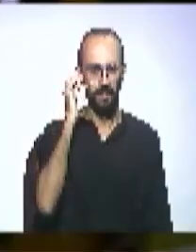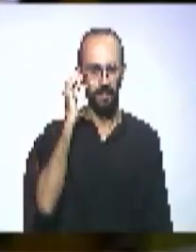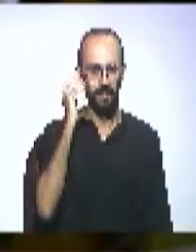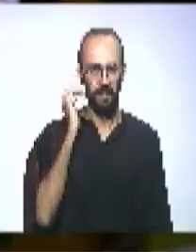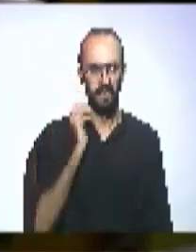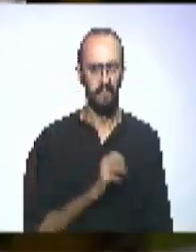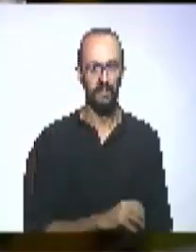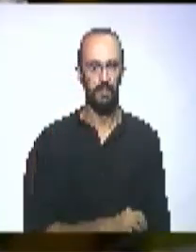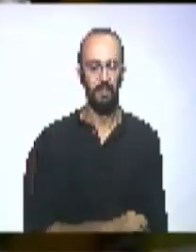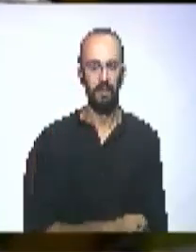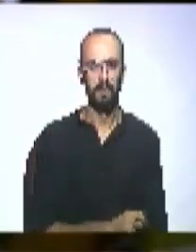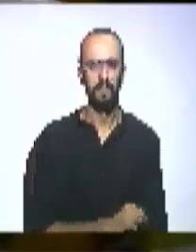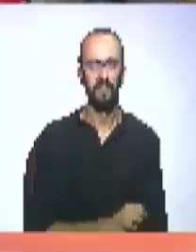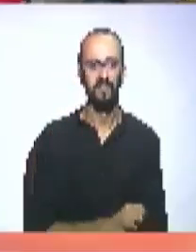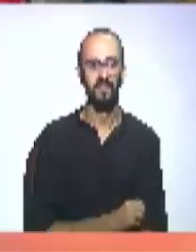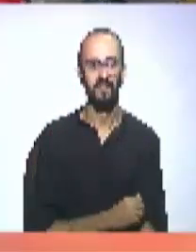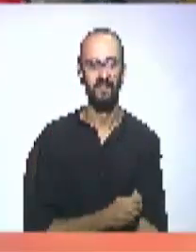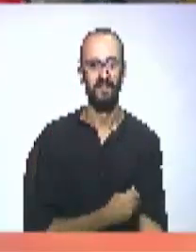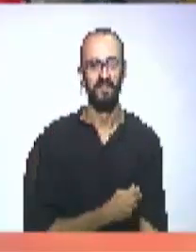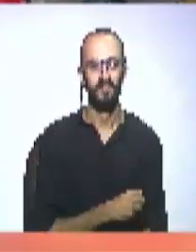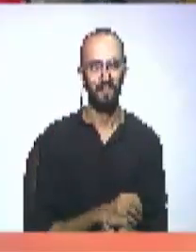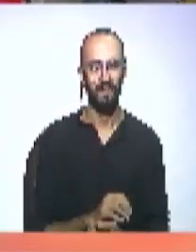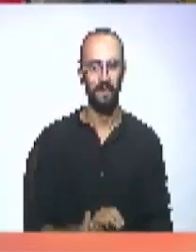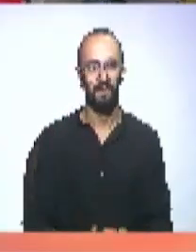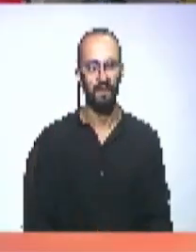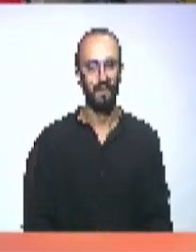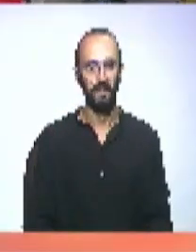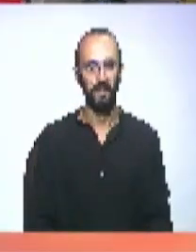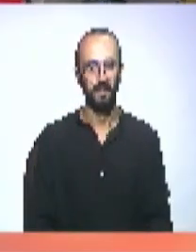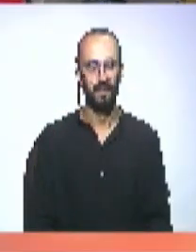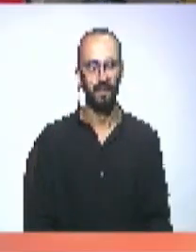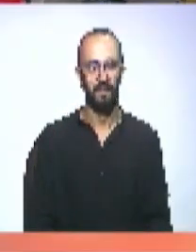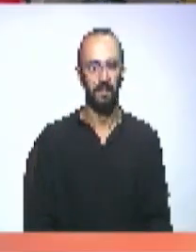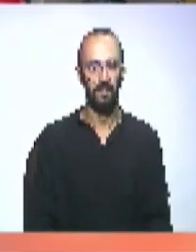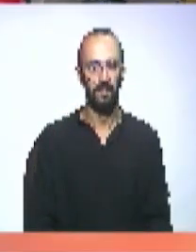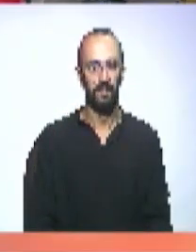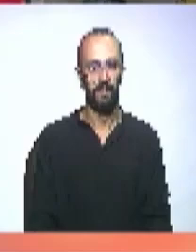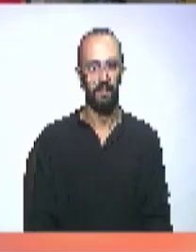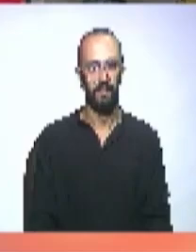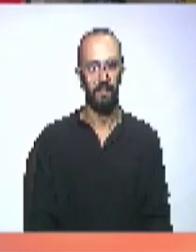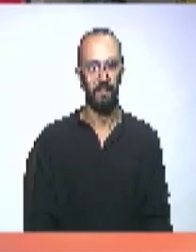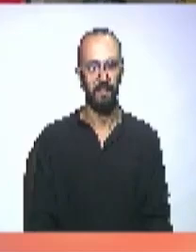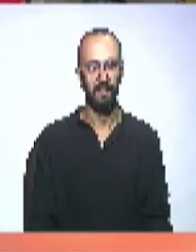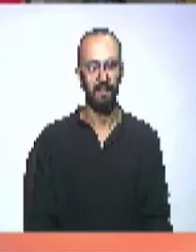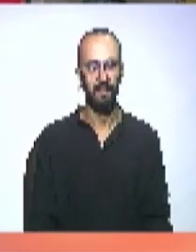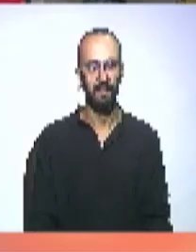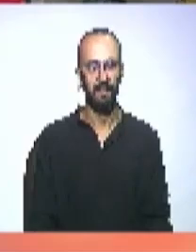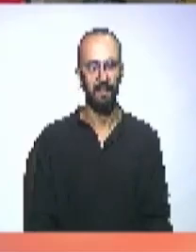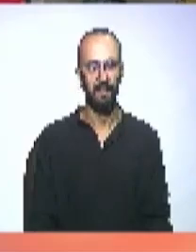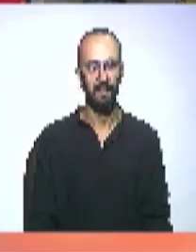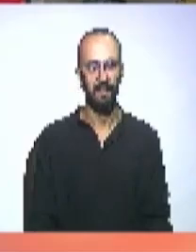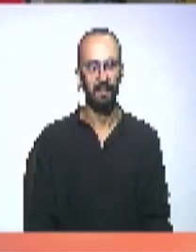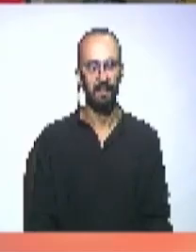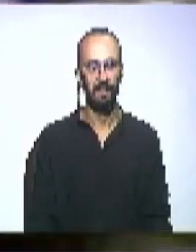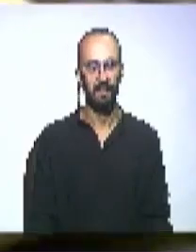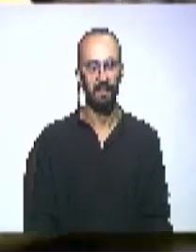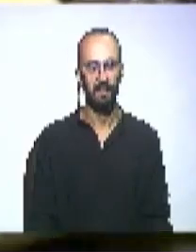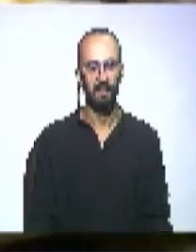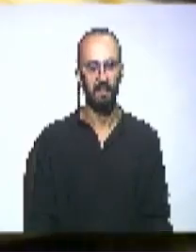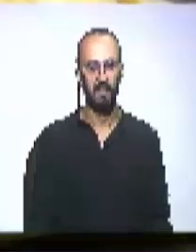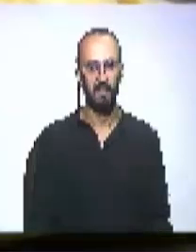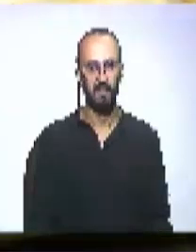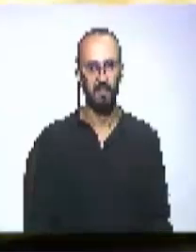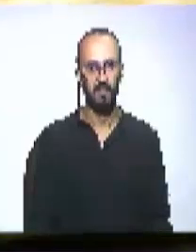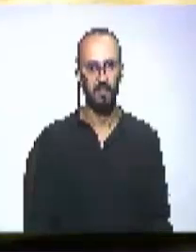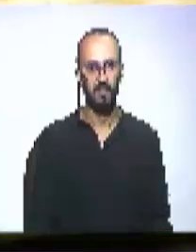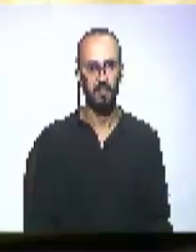جدا. نورتنا يا فندم. شكرا جدا. ميرسي يا استاذ مينا. طارت البلح والتشيز كيك. بص التفاح